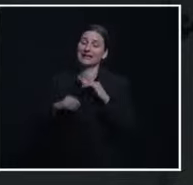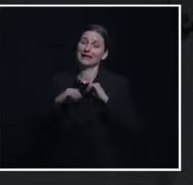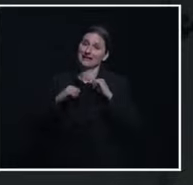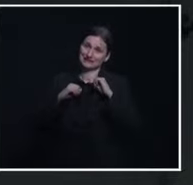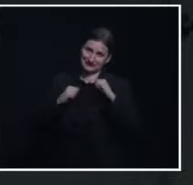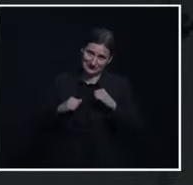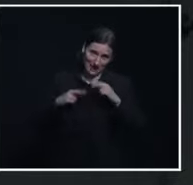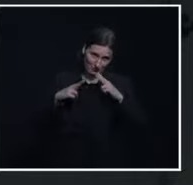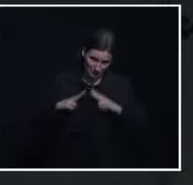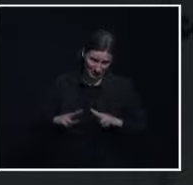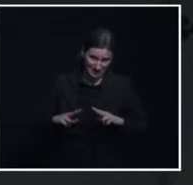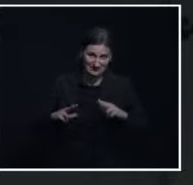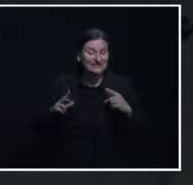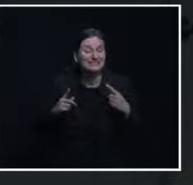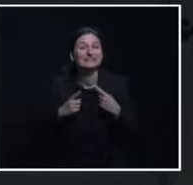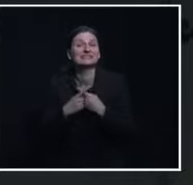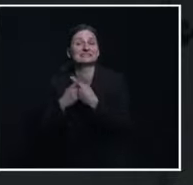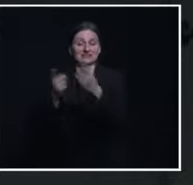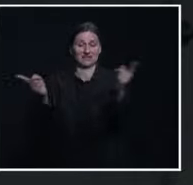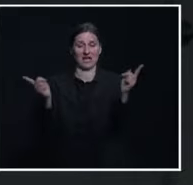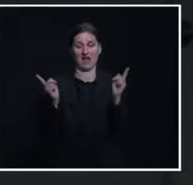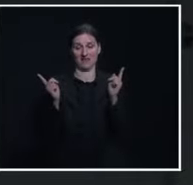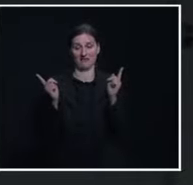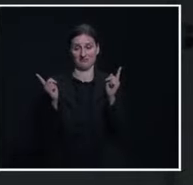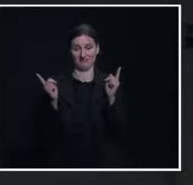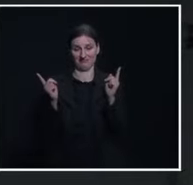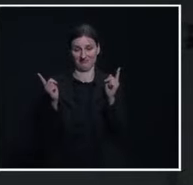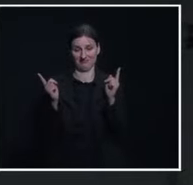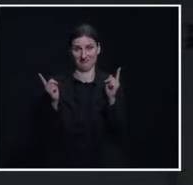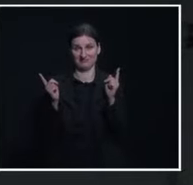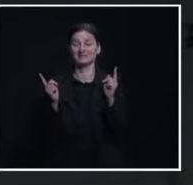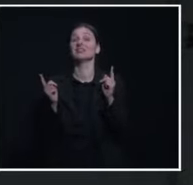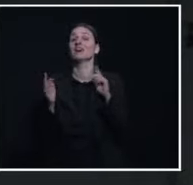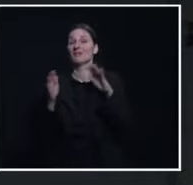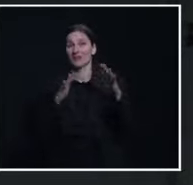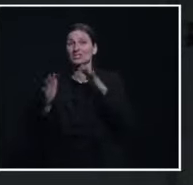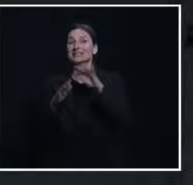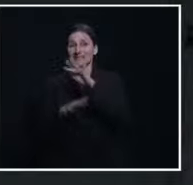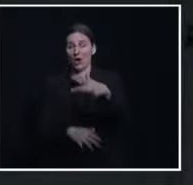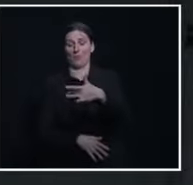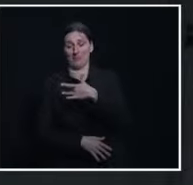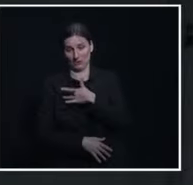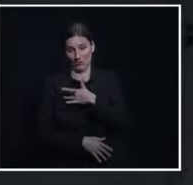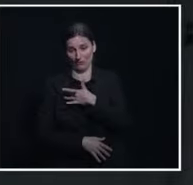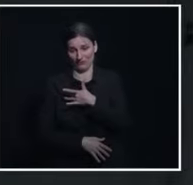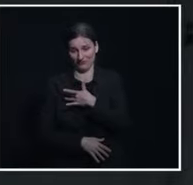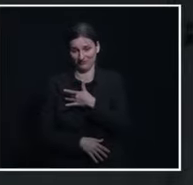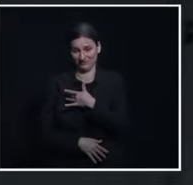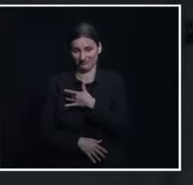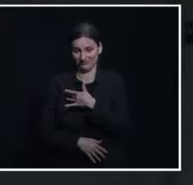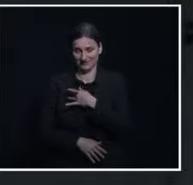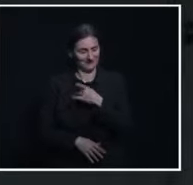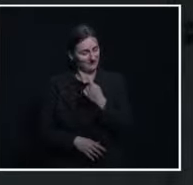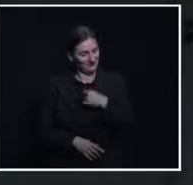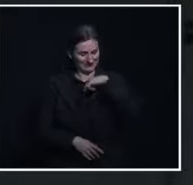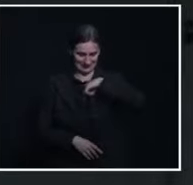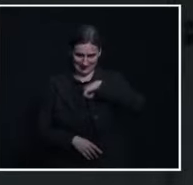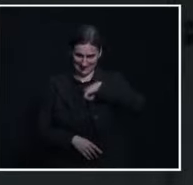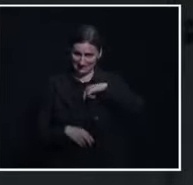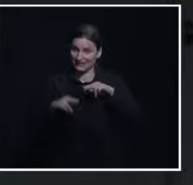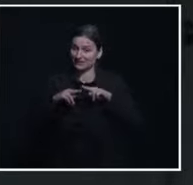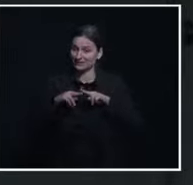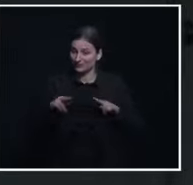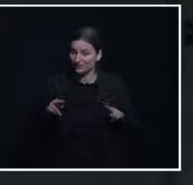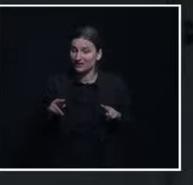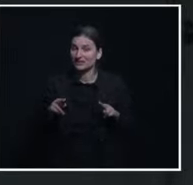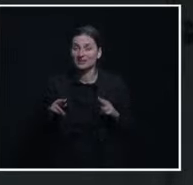Herren, Sie alle wären dann davon betroffen. Mit unserem inneren Frieden und mit